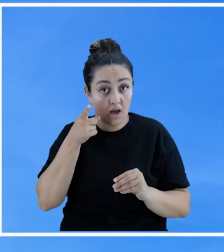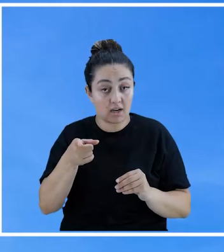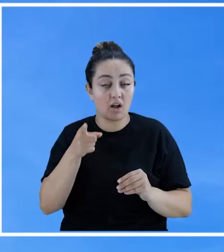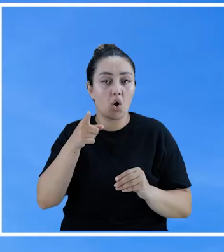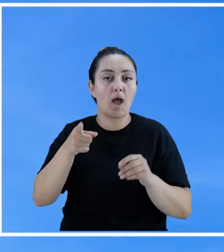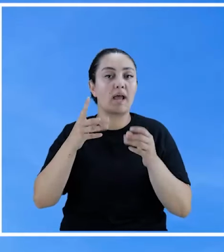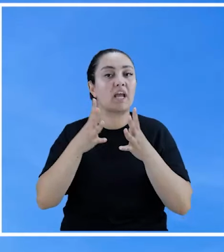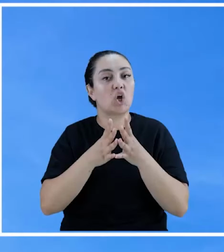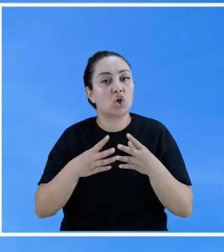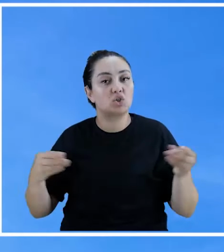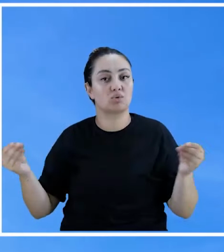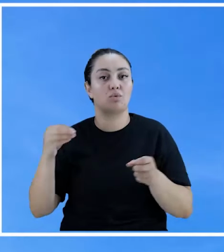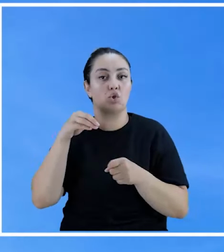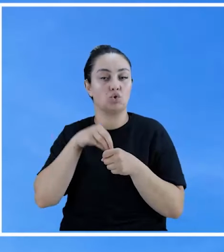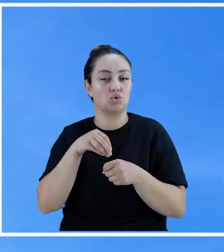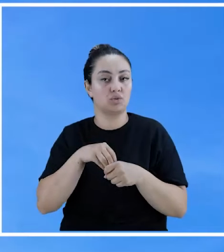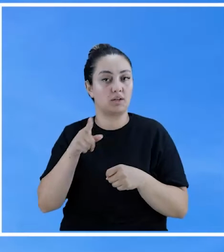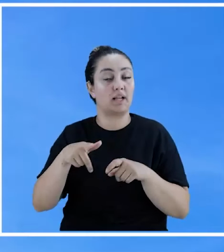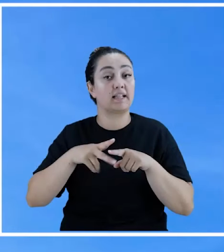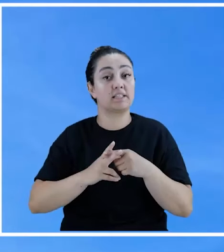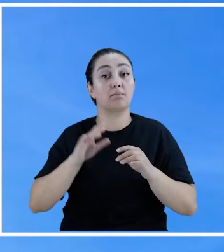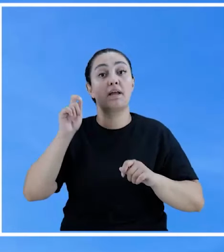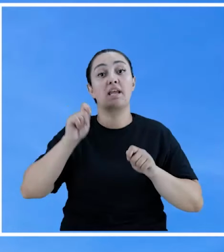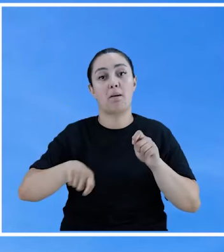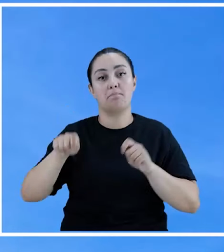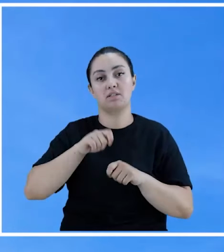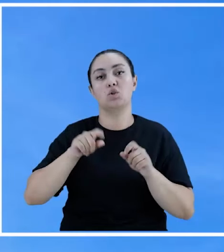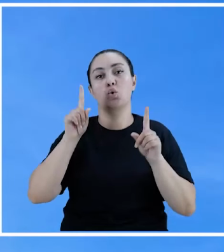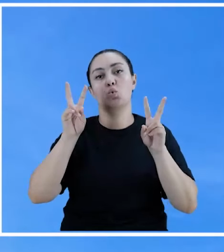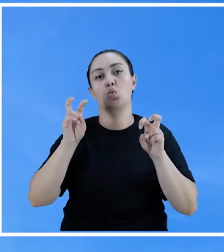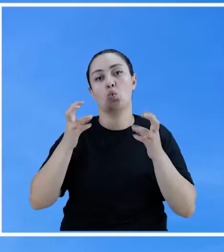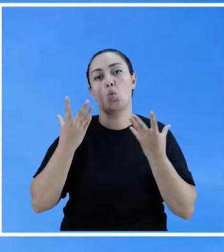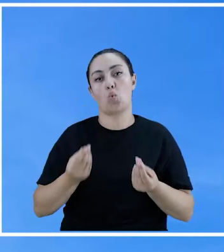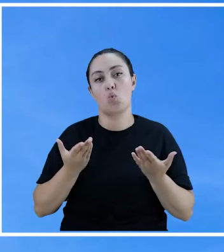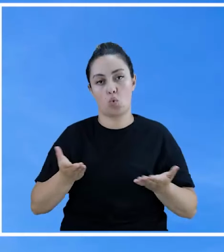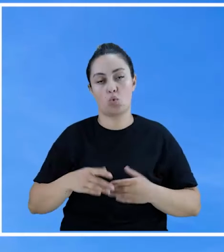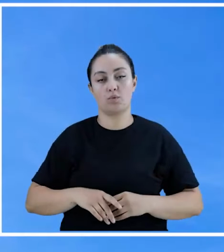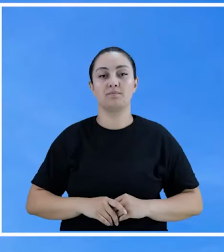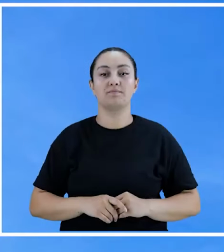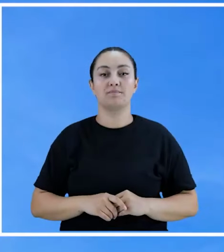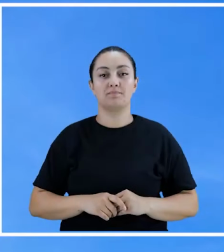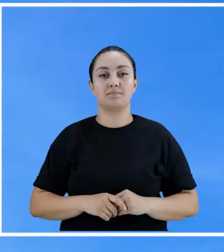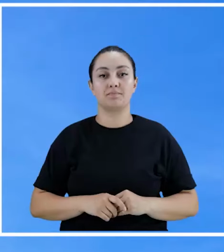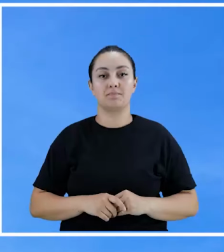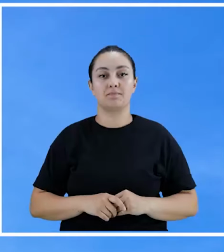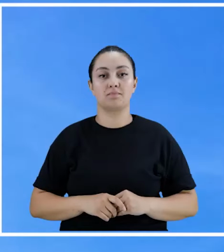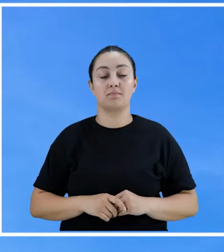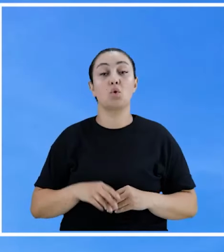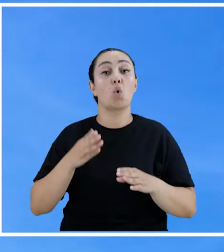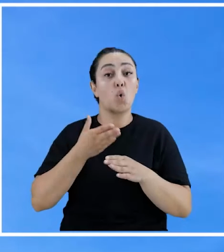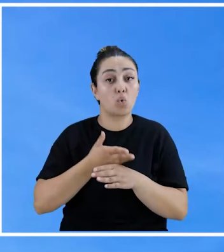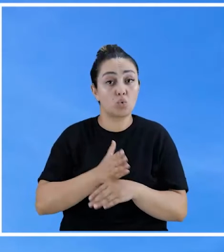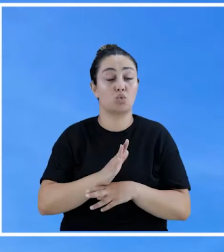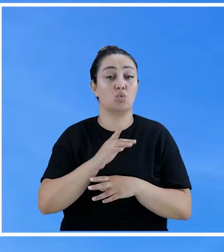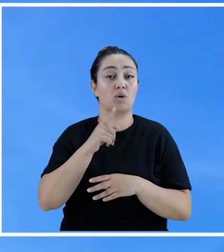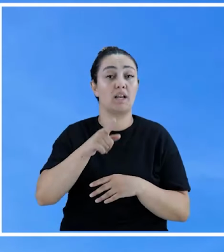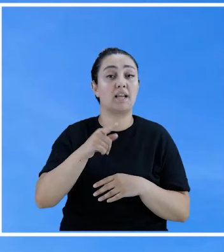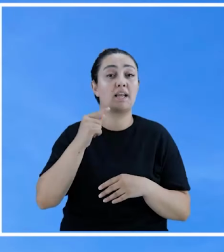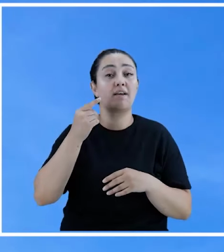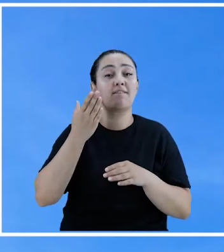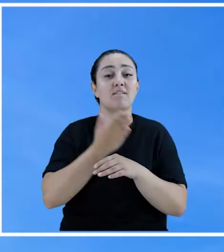varsa iyileştirme yapılıp bir tasarım yapılması gereken bir konu hale getiriyor zemini. Hocam aslında şu